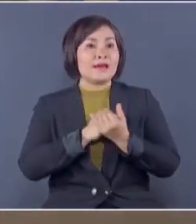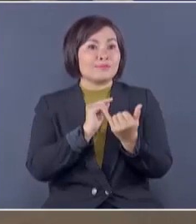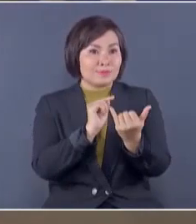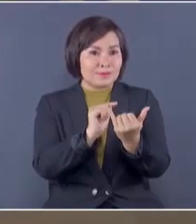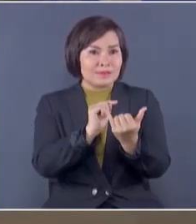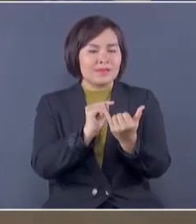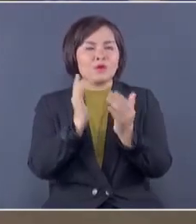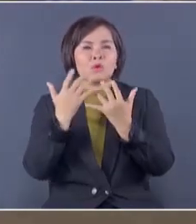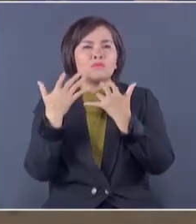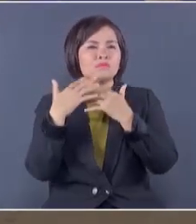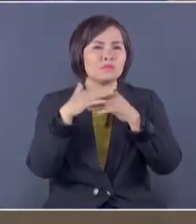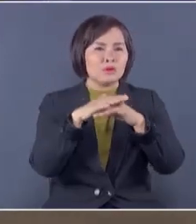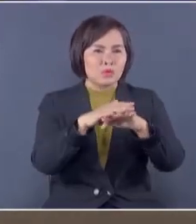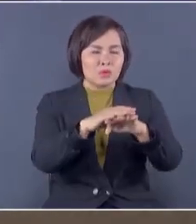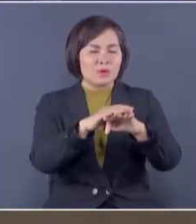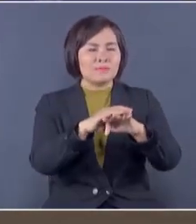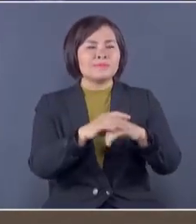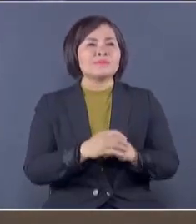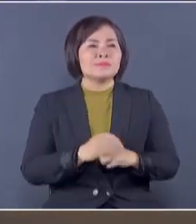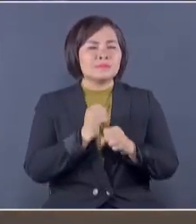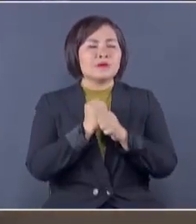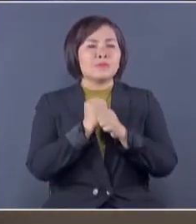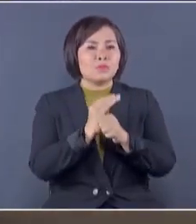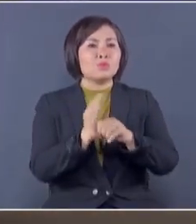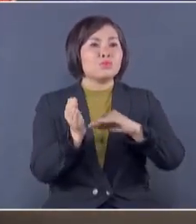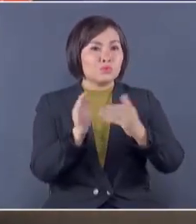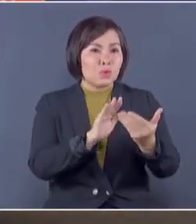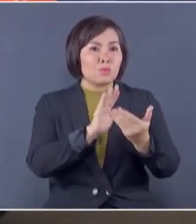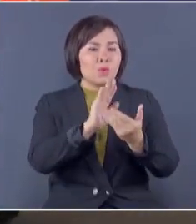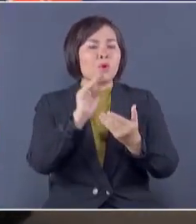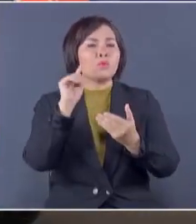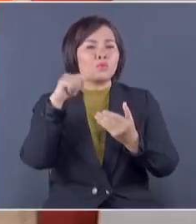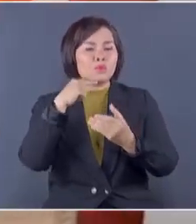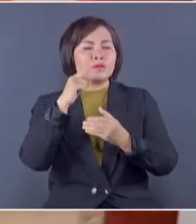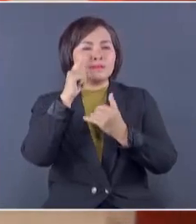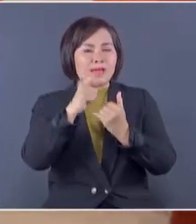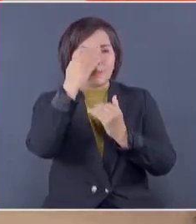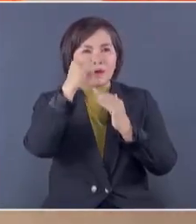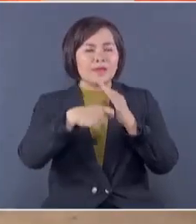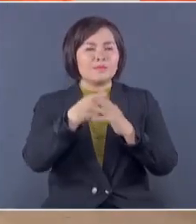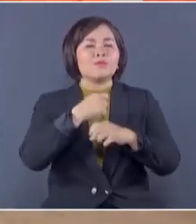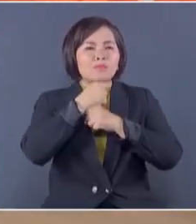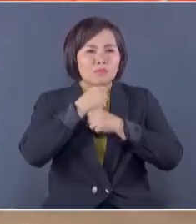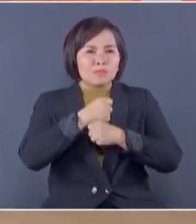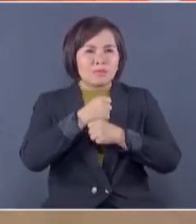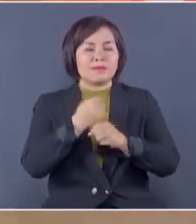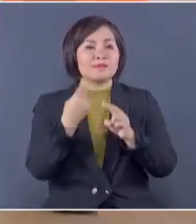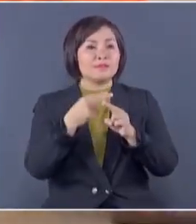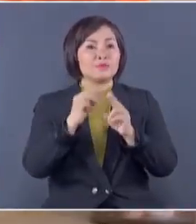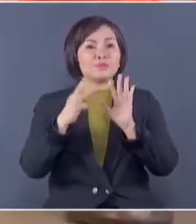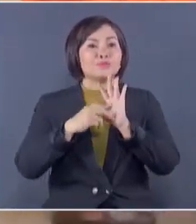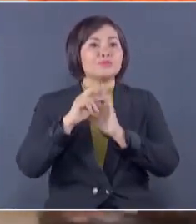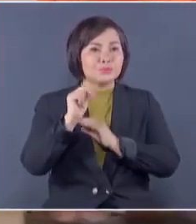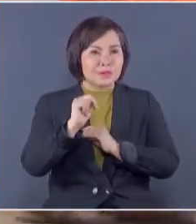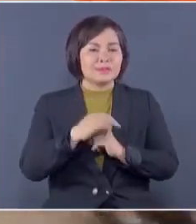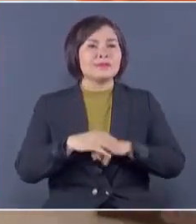ครับไปร่วมงานชาปนกิจของคุณยายวันจงใจงามคุณยายวันเนี่ยเสียชีวิตด้วยโรคชรานะครับอันนี้จัดขึ้นที่วัดป่